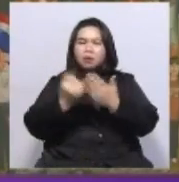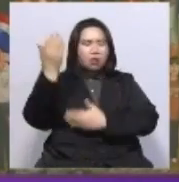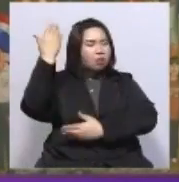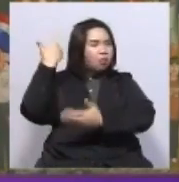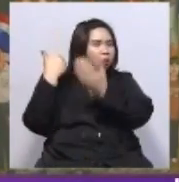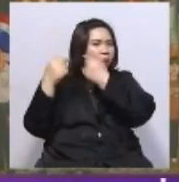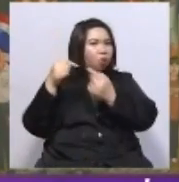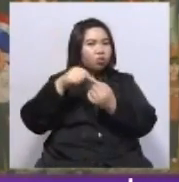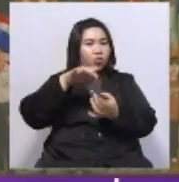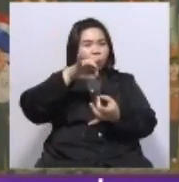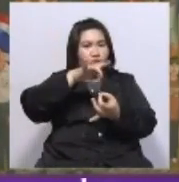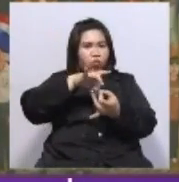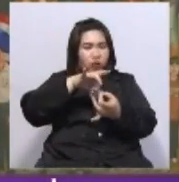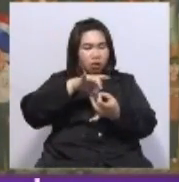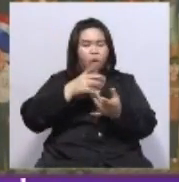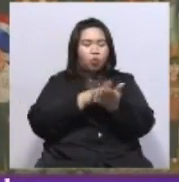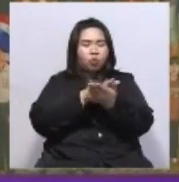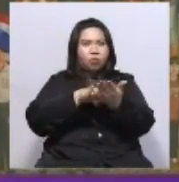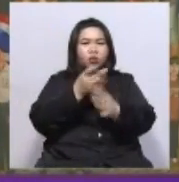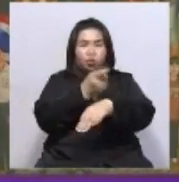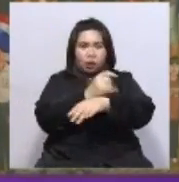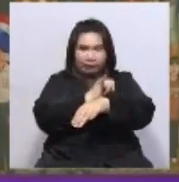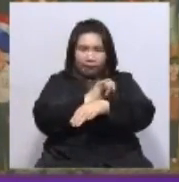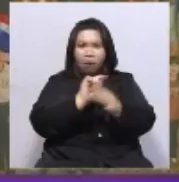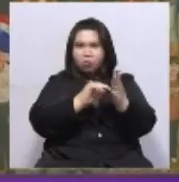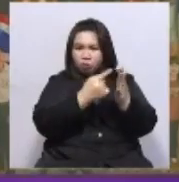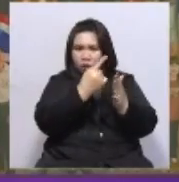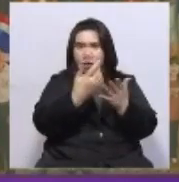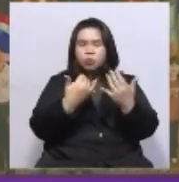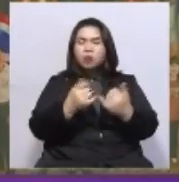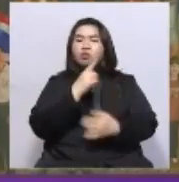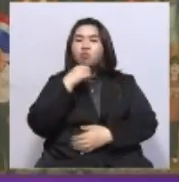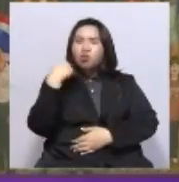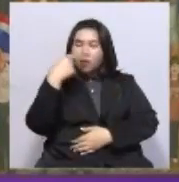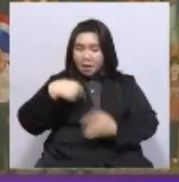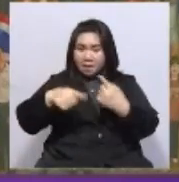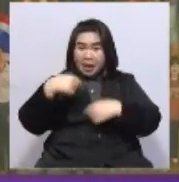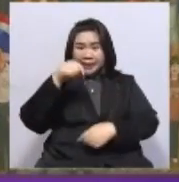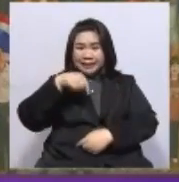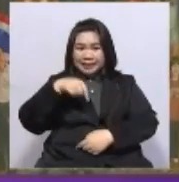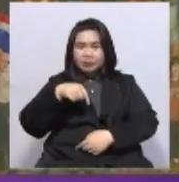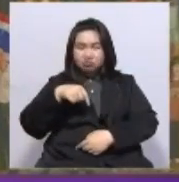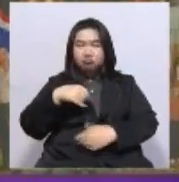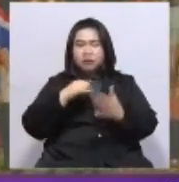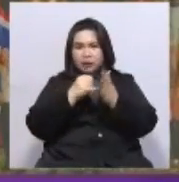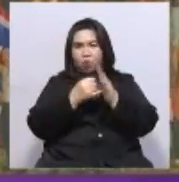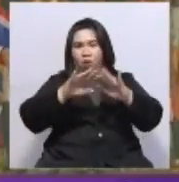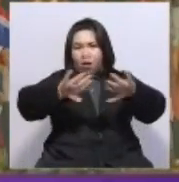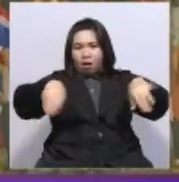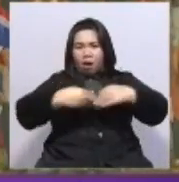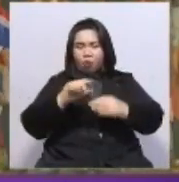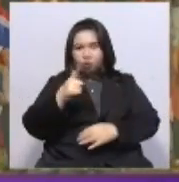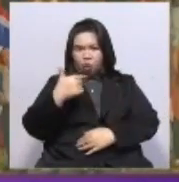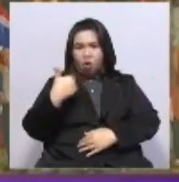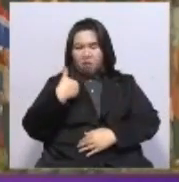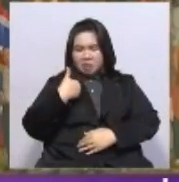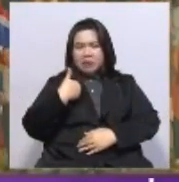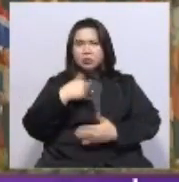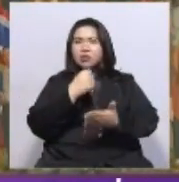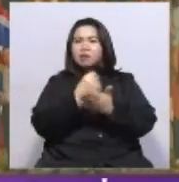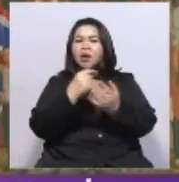รุงศรีอยุธยาตอนต้นอีกด้วยนะครับคุณผู้ชมท่านใดนะครับที่ผ่านมาภายในจังหวัดอ่างทองนะครับตอนนี้จังหวัดอ่างทองถูกขึ้นทะเบียนเป็นเมืองร